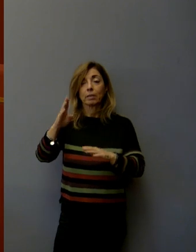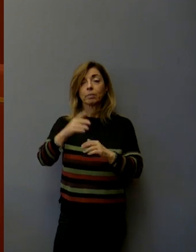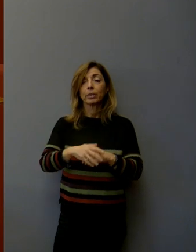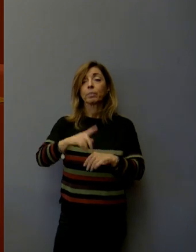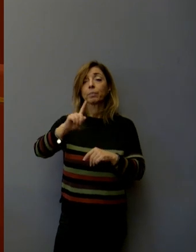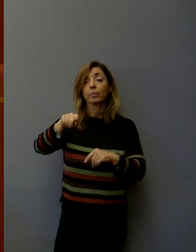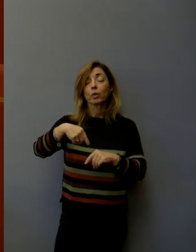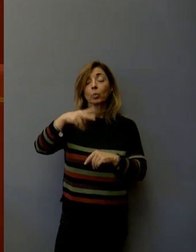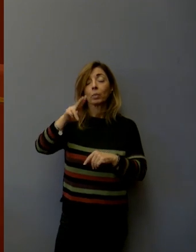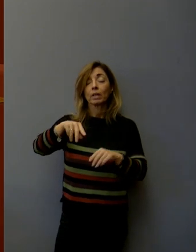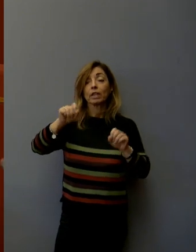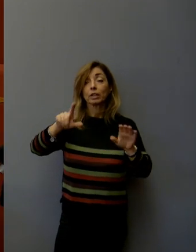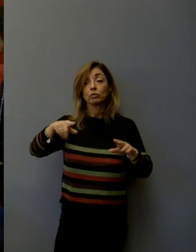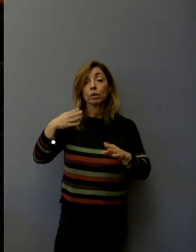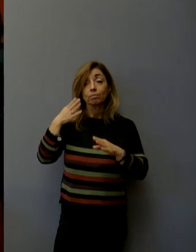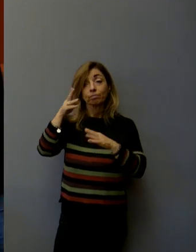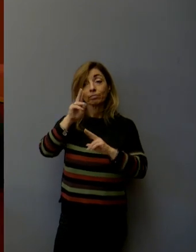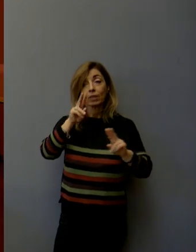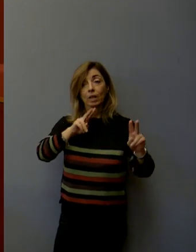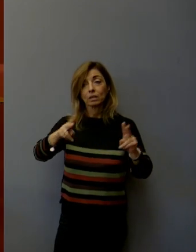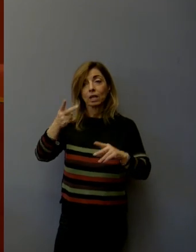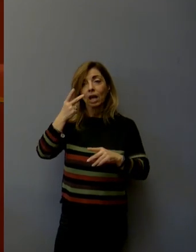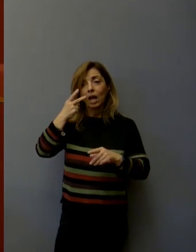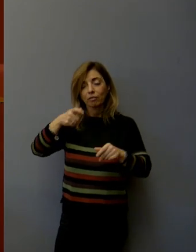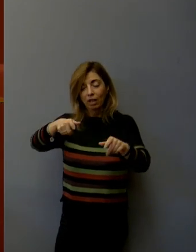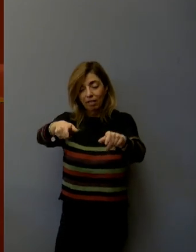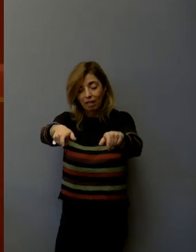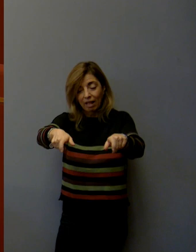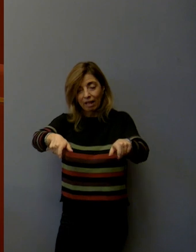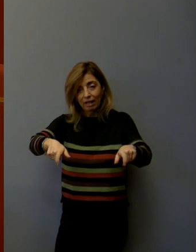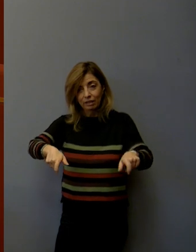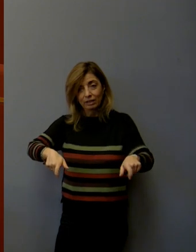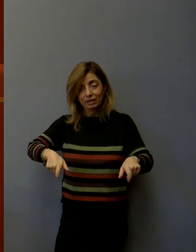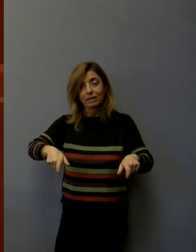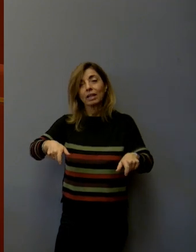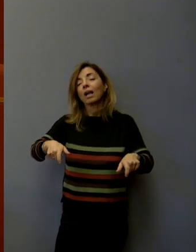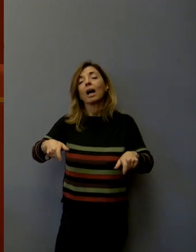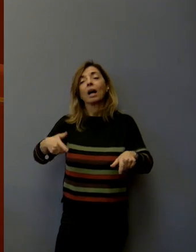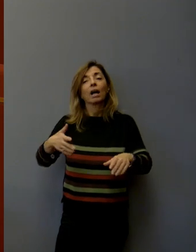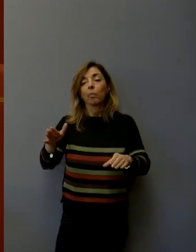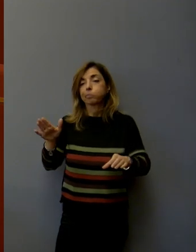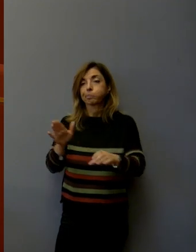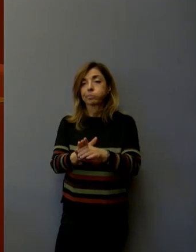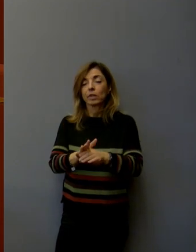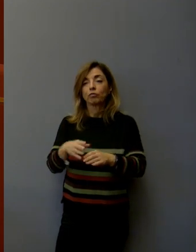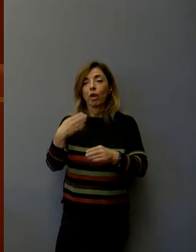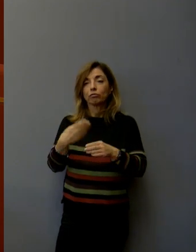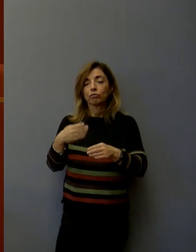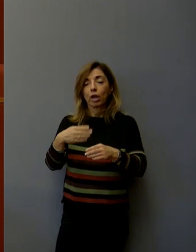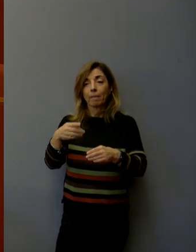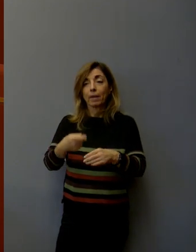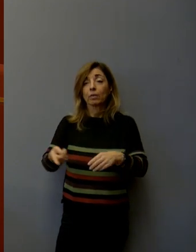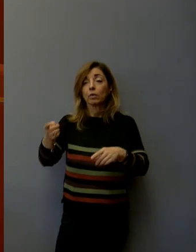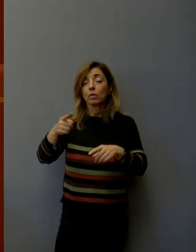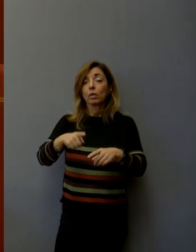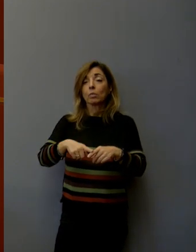era emerso che le caditoie situate nel lato destro della strada procedendo verso Valle risultano costruita da cemento inoltre il